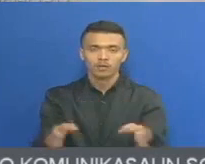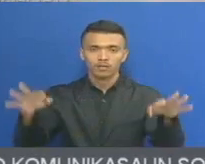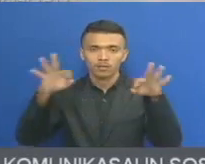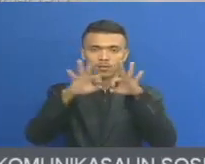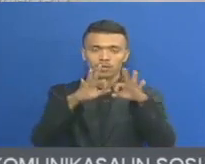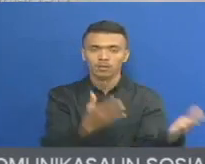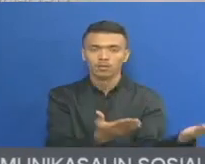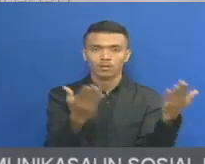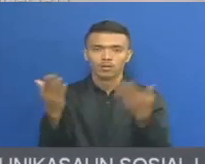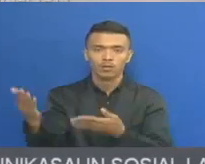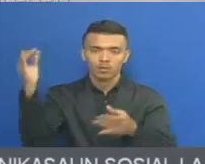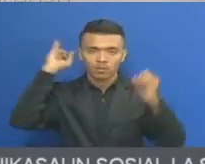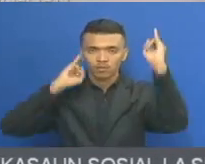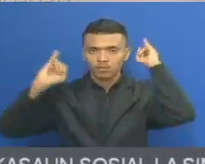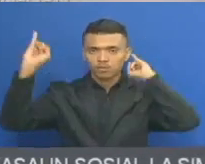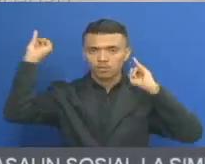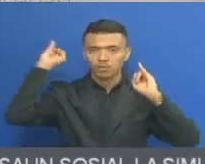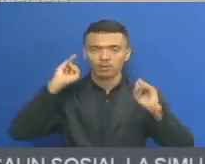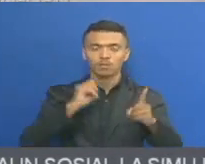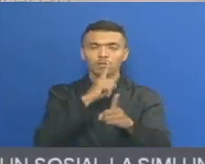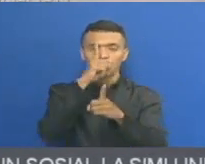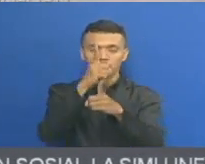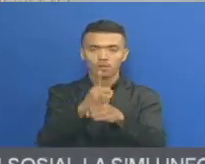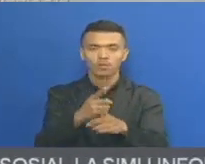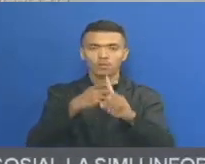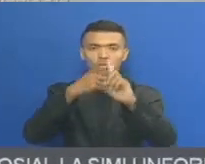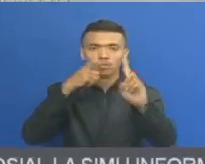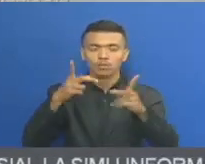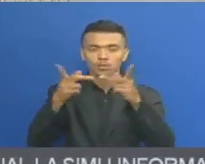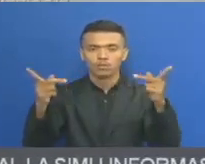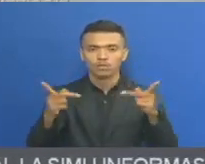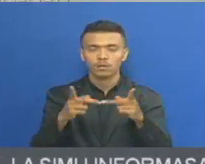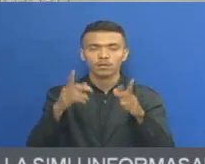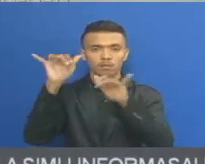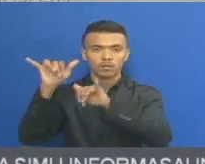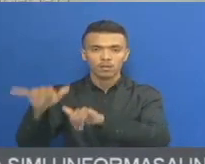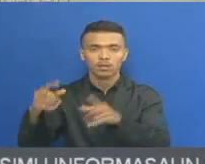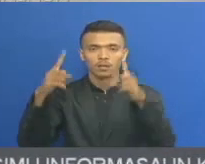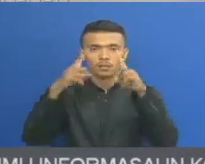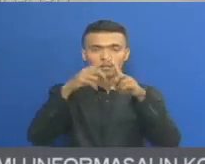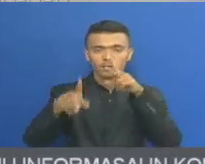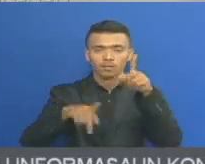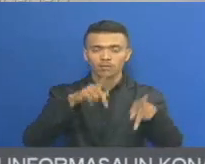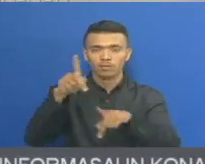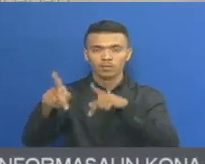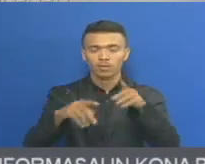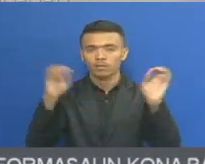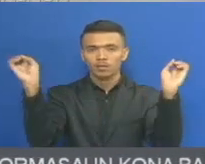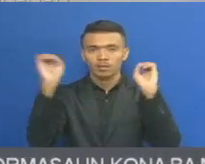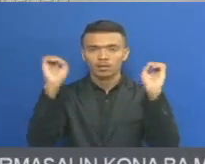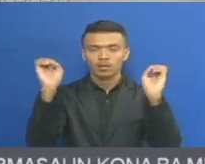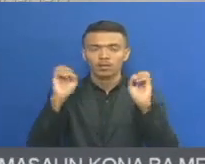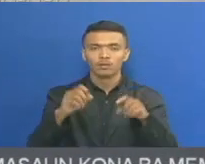lori informação sira nebe atual no factual. Husi fatin nebe ditne hela ba comunidade nebe. La oze